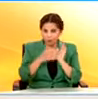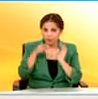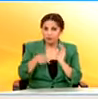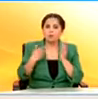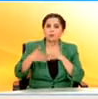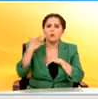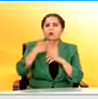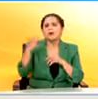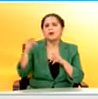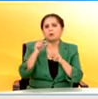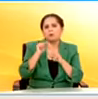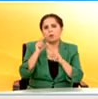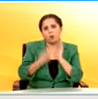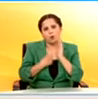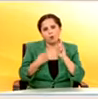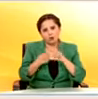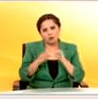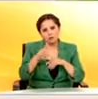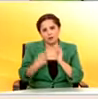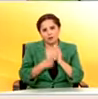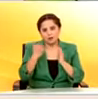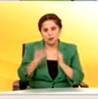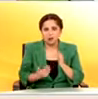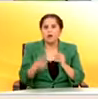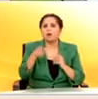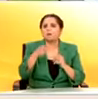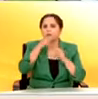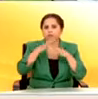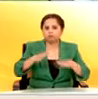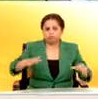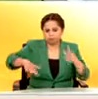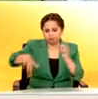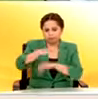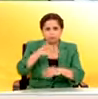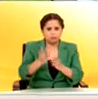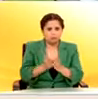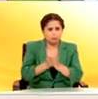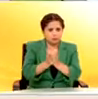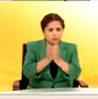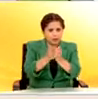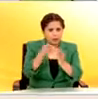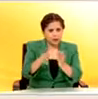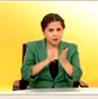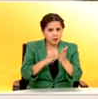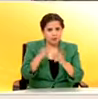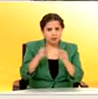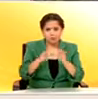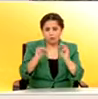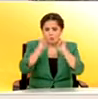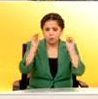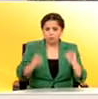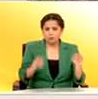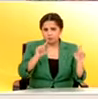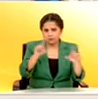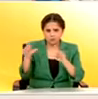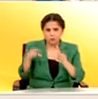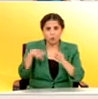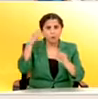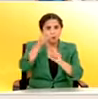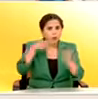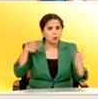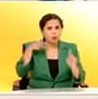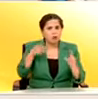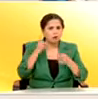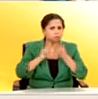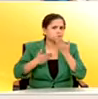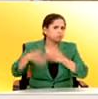पोर्ट ब्लेयर कहा जाता था, वहां समुद्री का नेवल मरीन म्यूजियम उस क्षेत्र के समृद्ध इतिहास